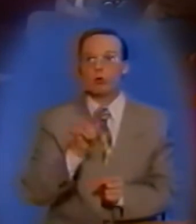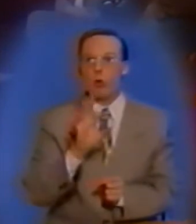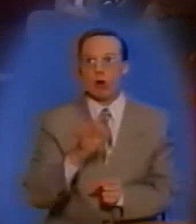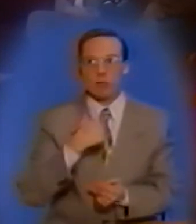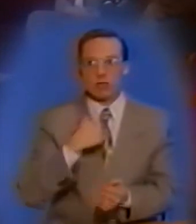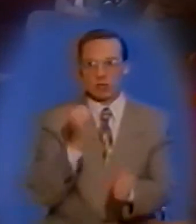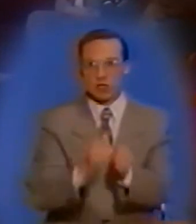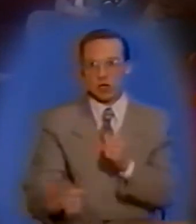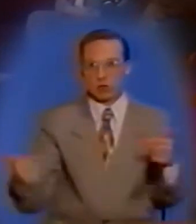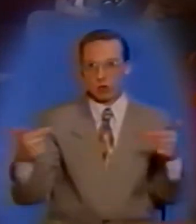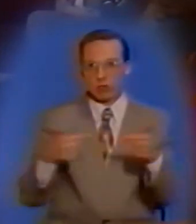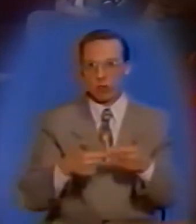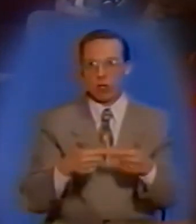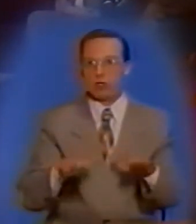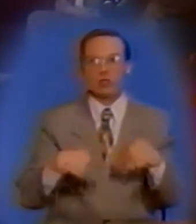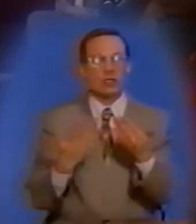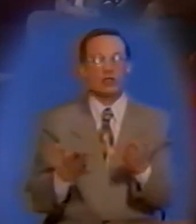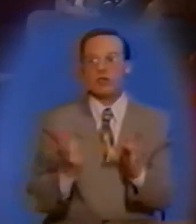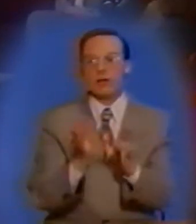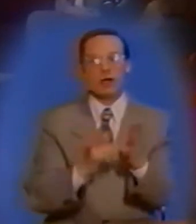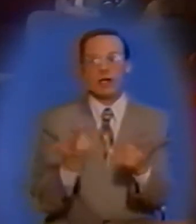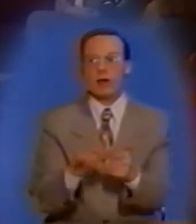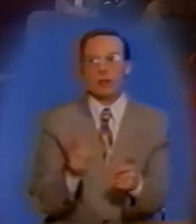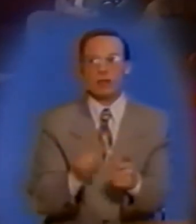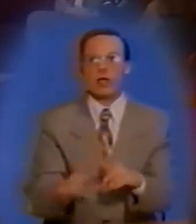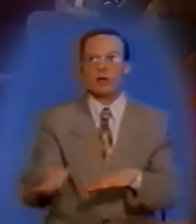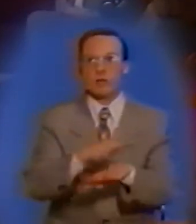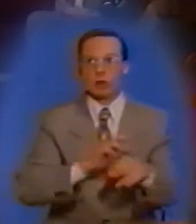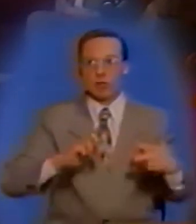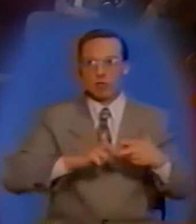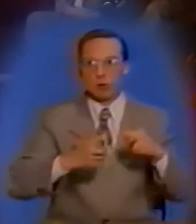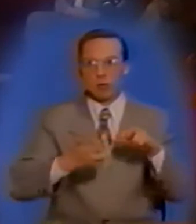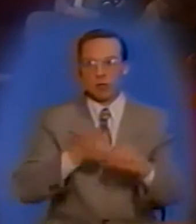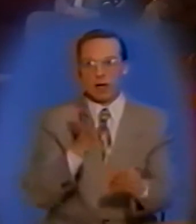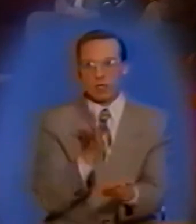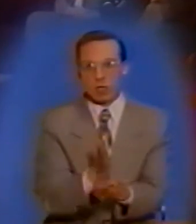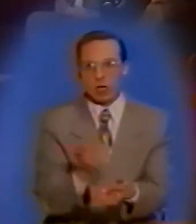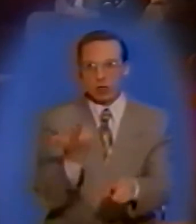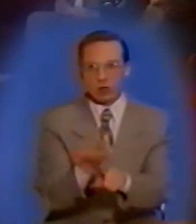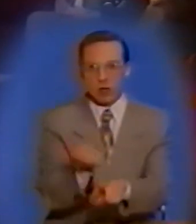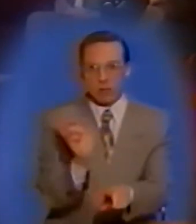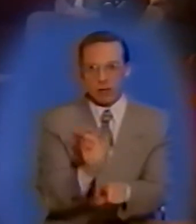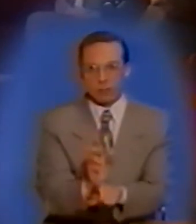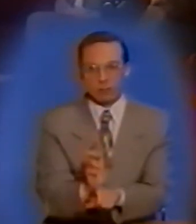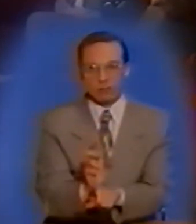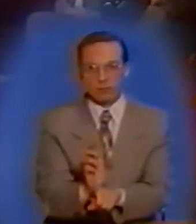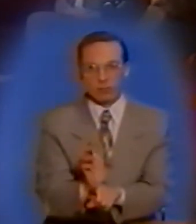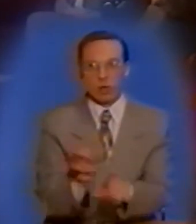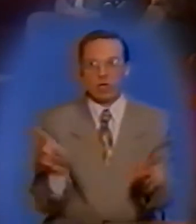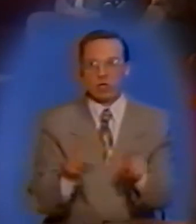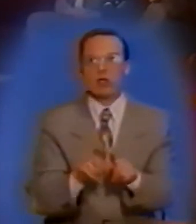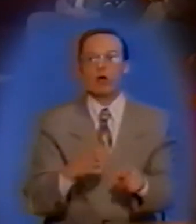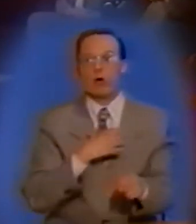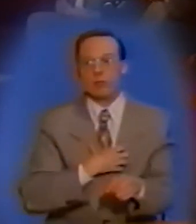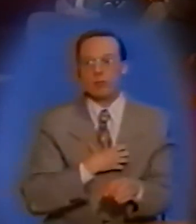susiduriam, girdėdami apie tai. Aišku, visuomenės problema yra labai irgi opi,